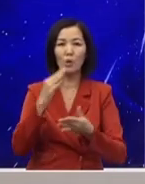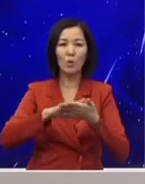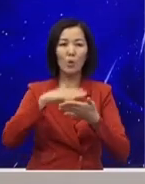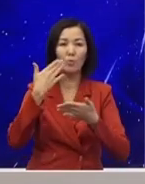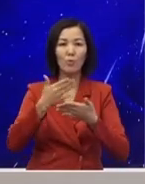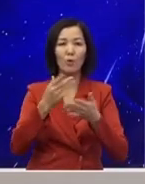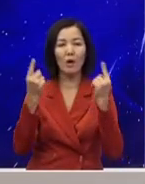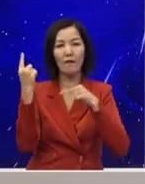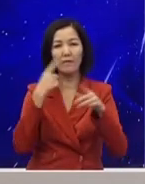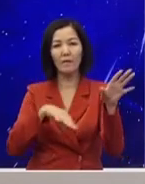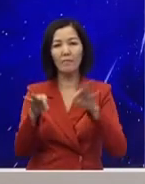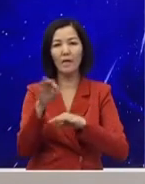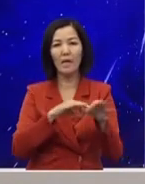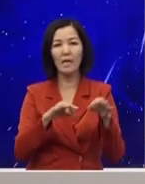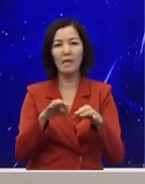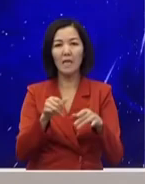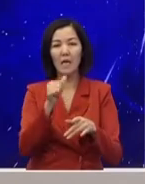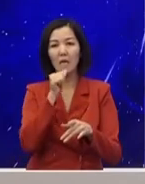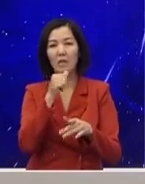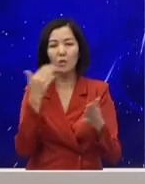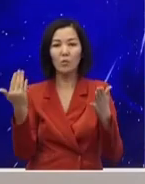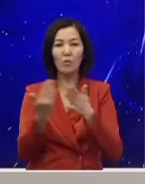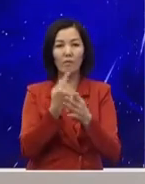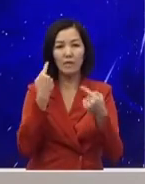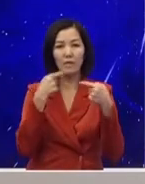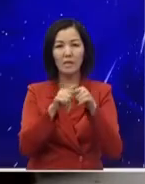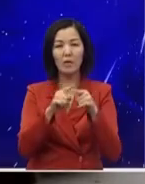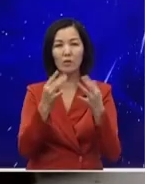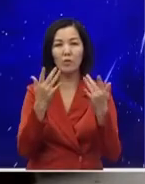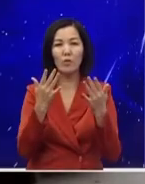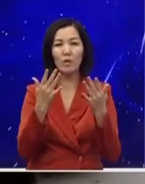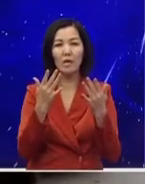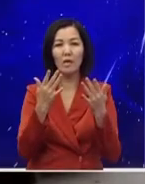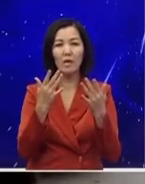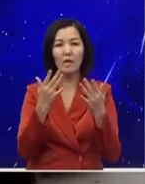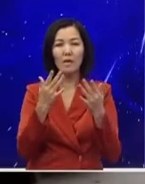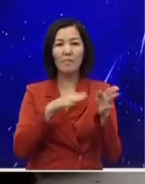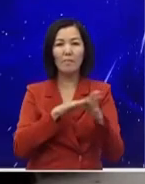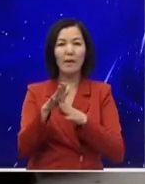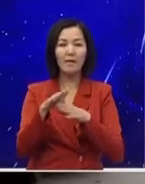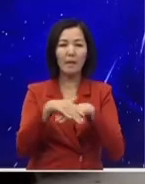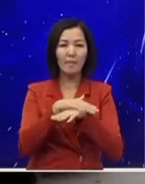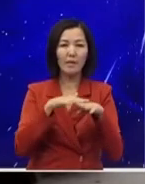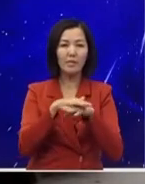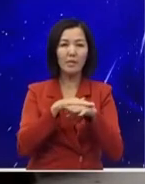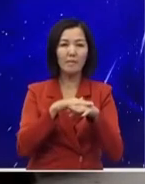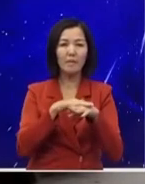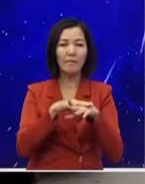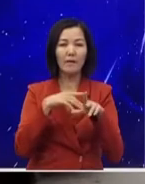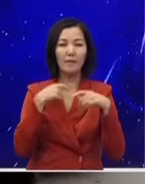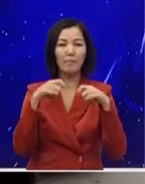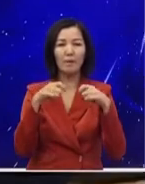Авторы проекта говорят, что не столько испытывают новые технологии, сколько зондируют почву для полномасштабного коммерческого применения